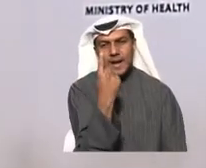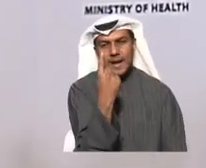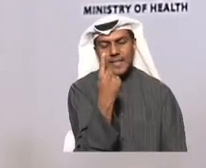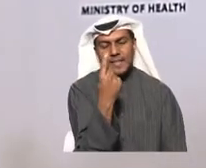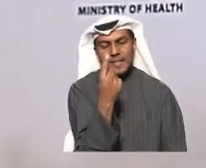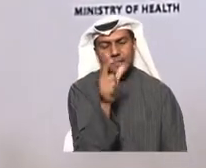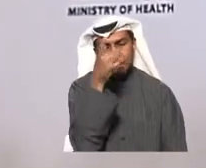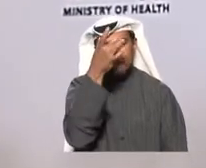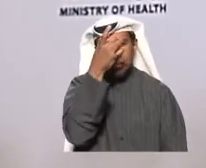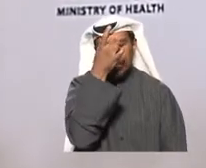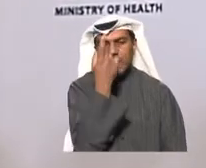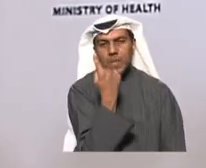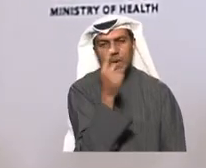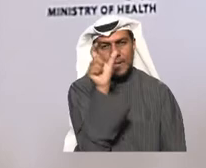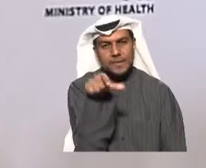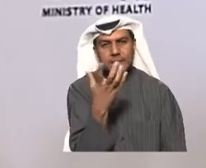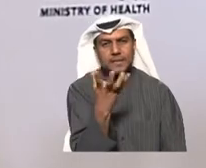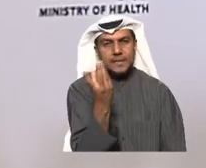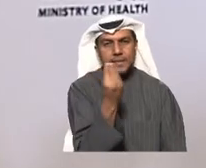ماضية، يبقى الإجمالي